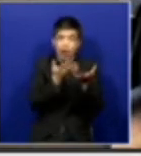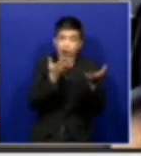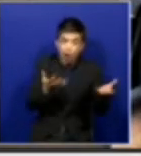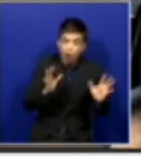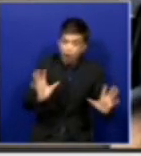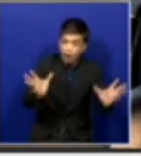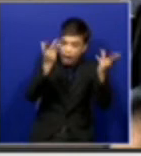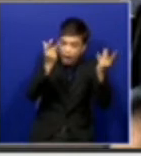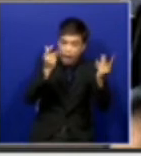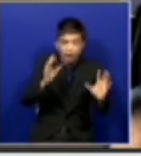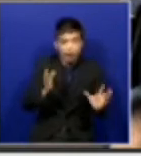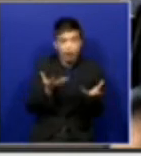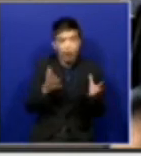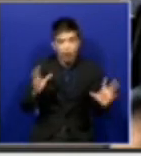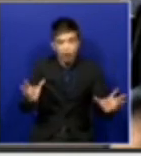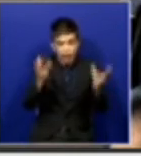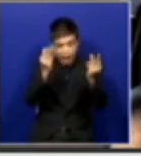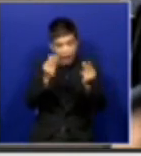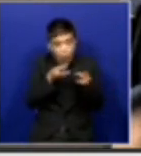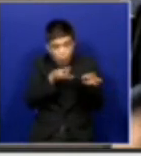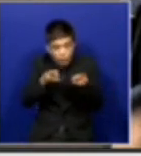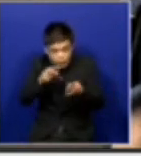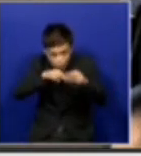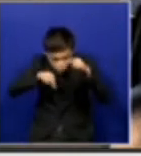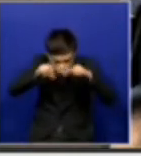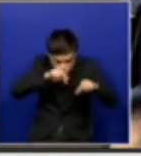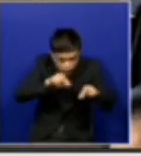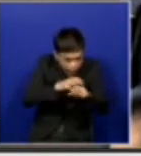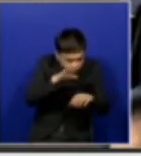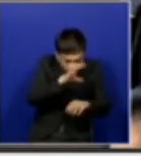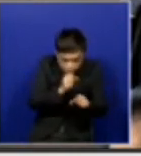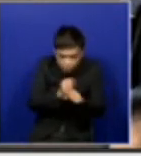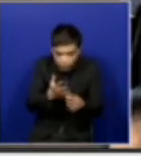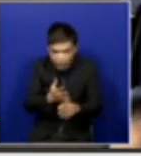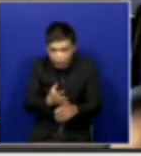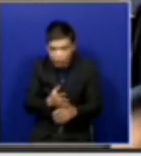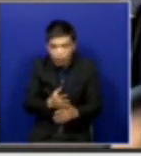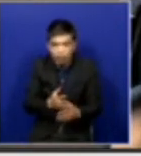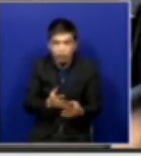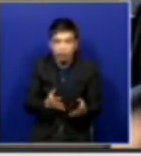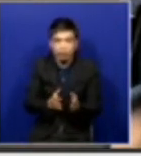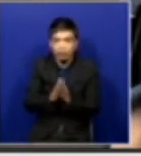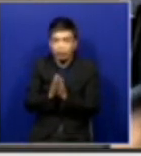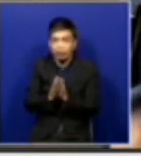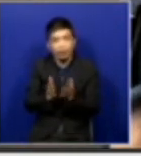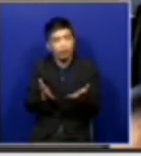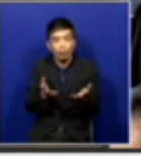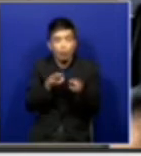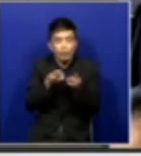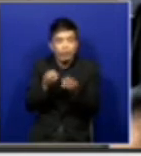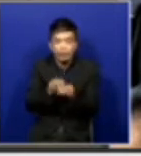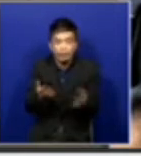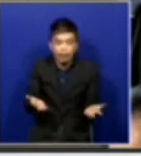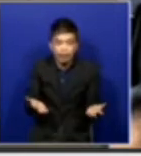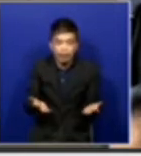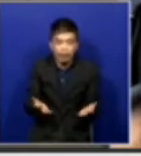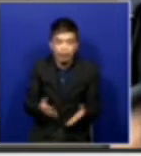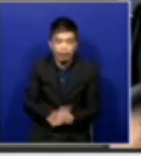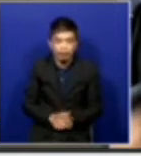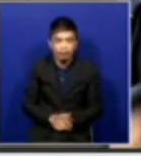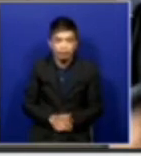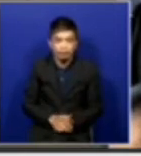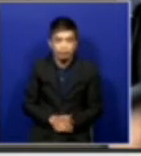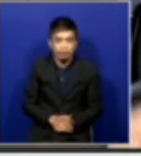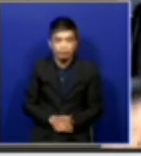องเอานักประดาน้ำเอาคนไปไหว้นี่เห็นไหมตามข่าวช่วยมากแล้วทำไมไม่ใช้อ่ะก็เพราะไม่เคยตั้ง